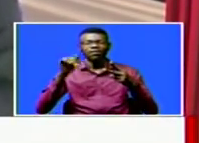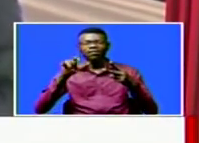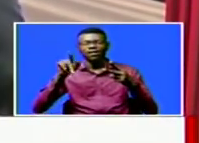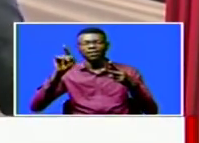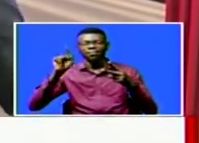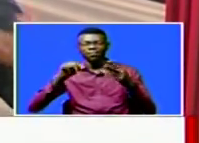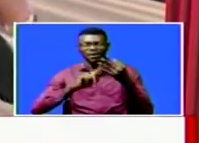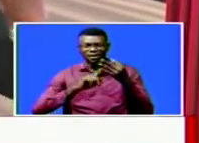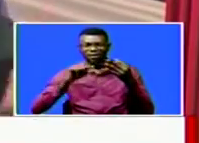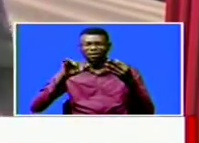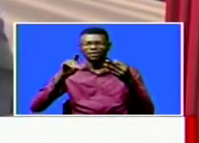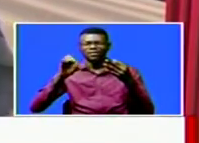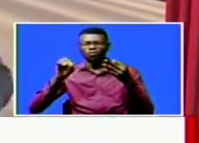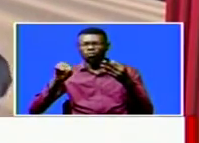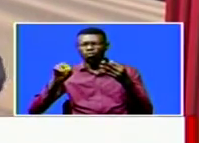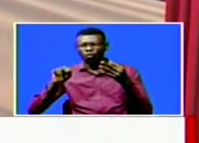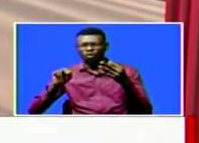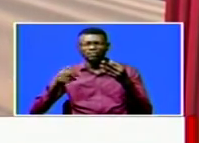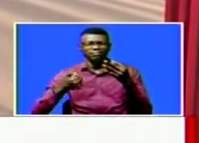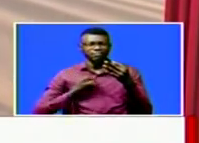Gideon, your sisters,